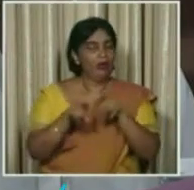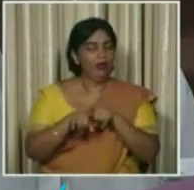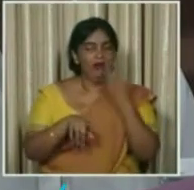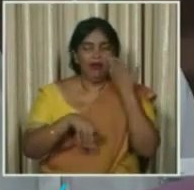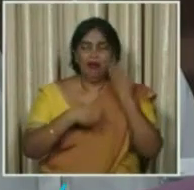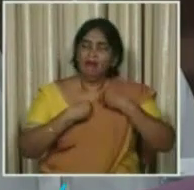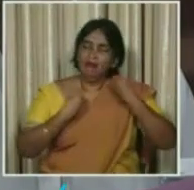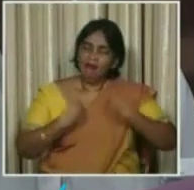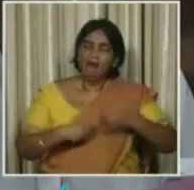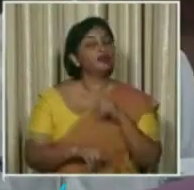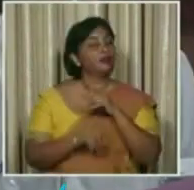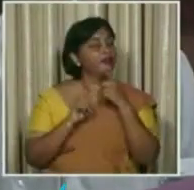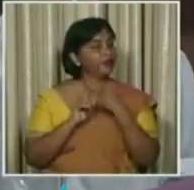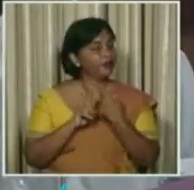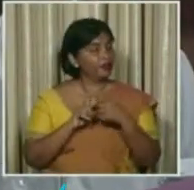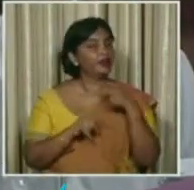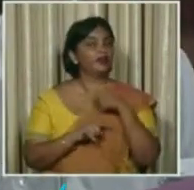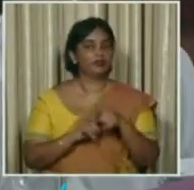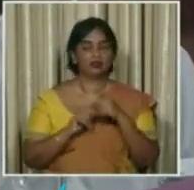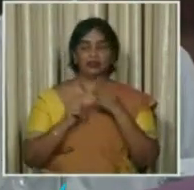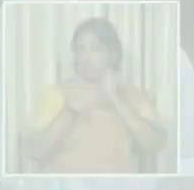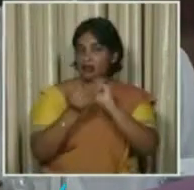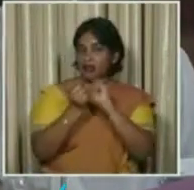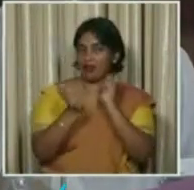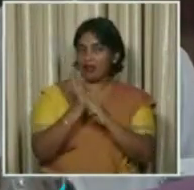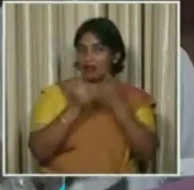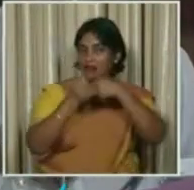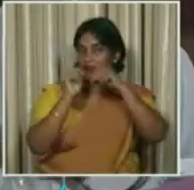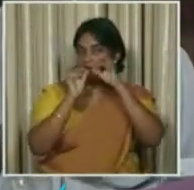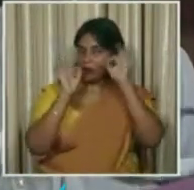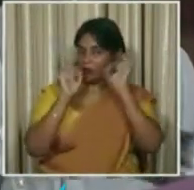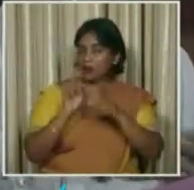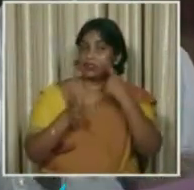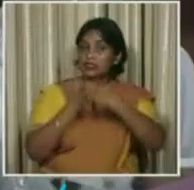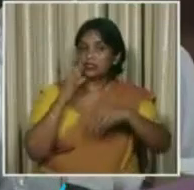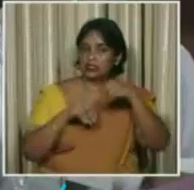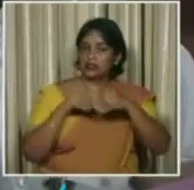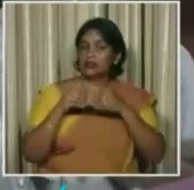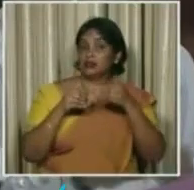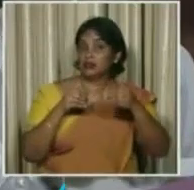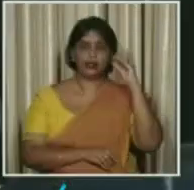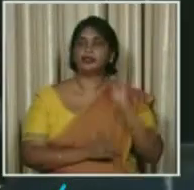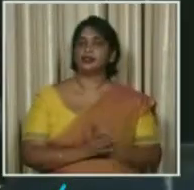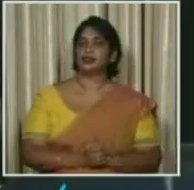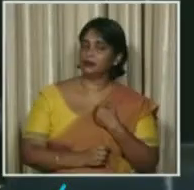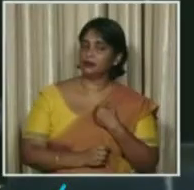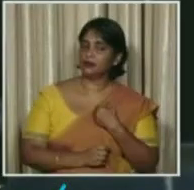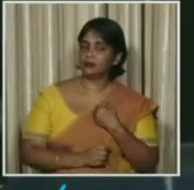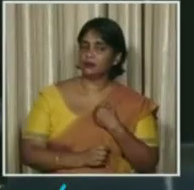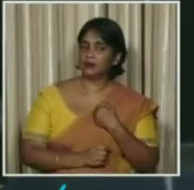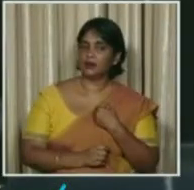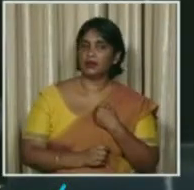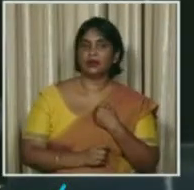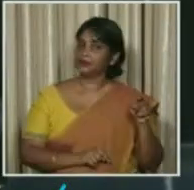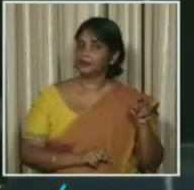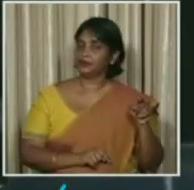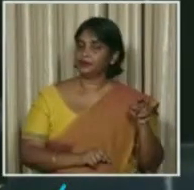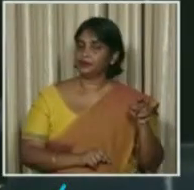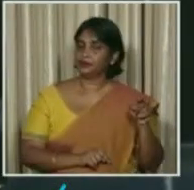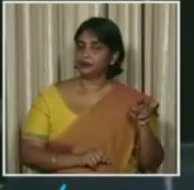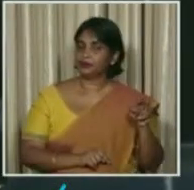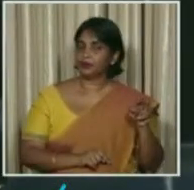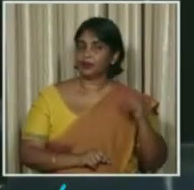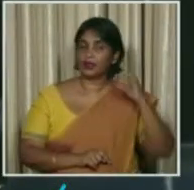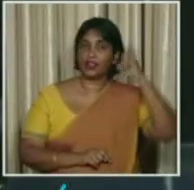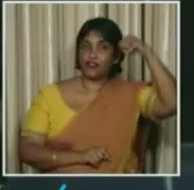බංකොලොත් කිව්වම ණය ගෙවන්න ඕනේ නැහැ. මේ ප්‍රතිව්‍යුහගත කිරීම නොකර ඡන්දේ දක්වා මේක ඇදගෙන යනවා. මම අද කිව්වයි කියලා ලියාගන්න. අපි කතා කරලා තිබුණා